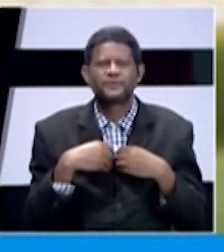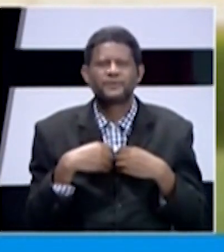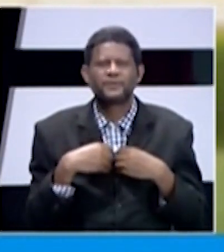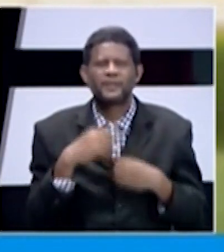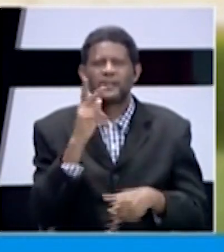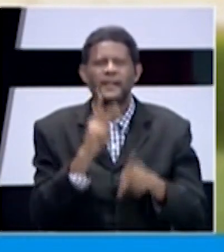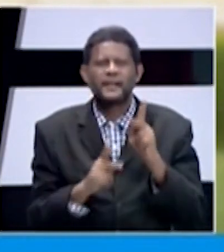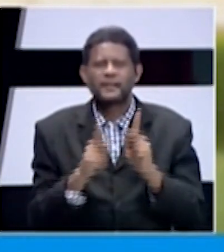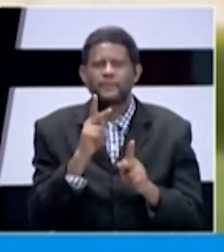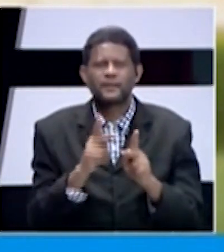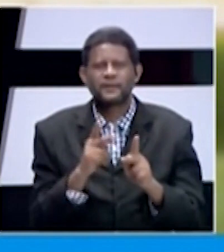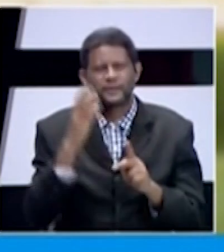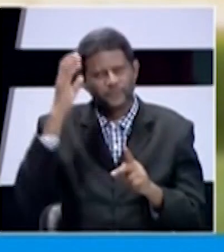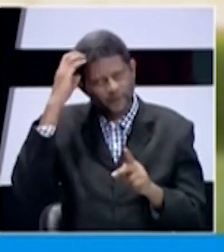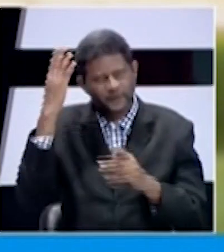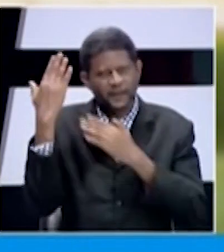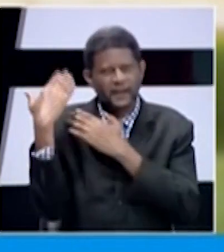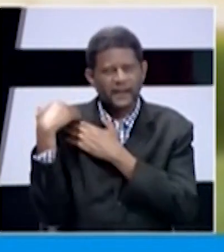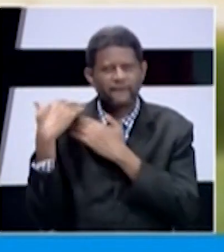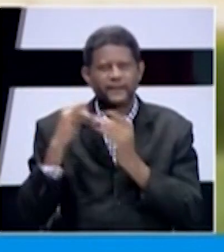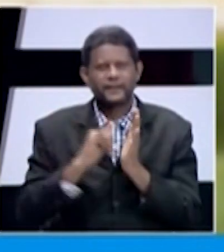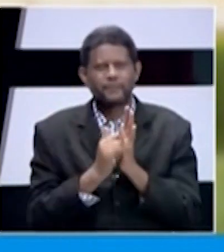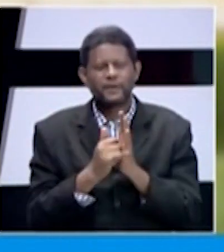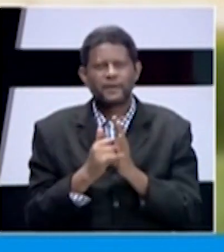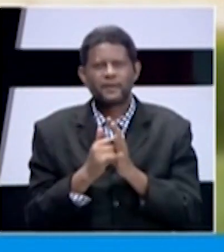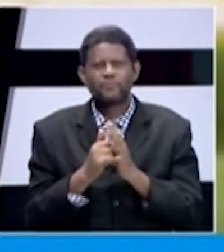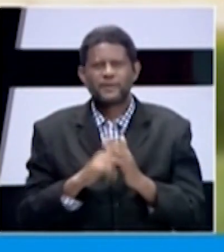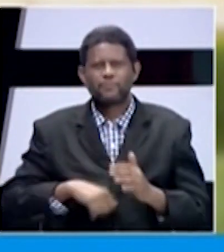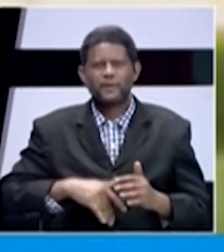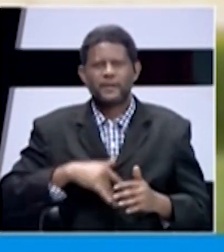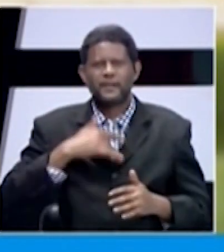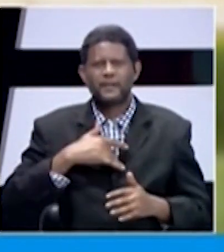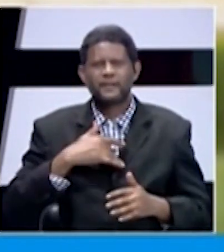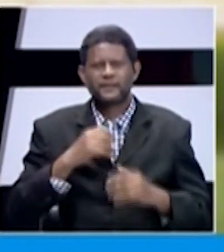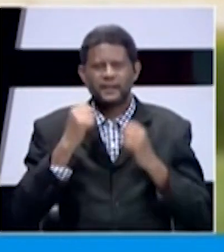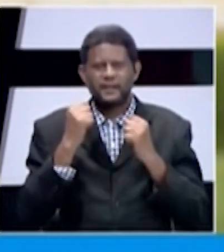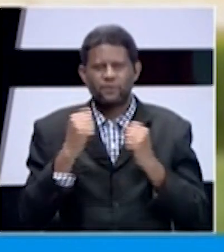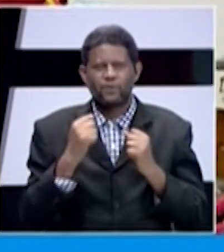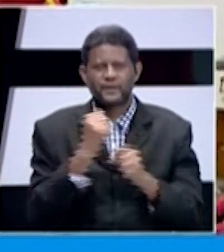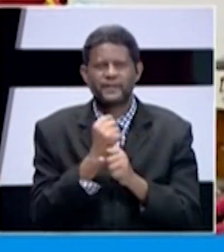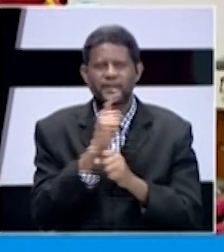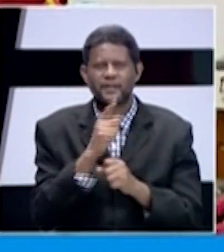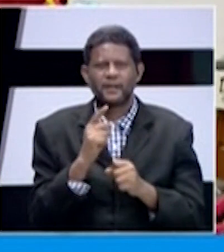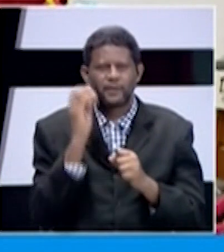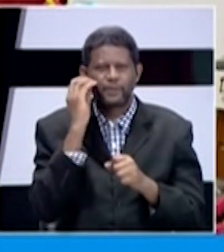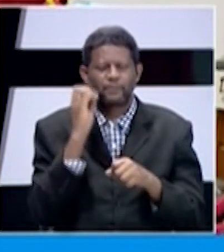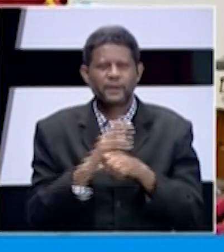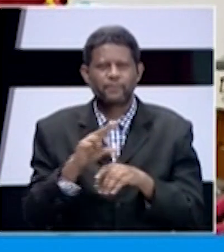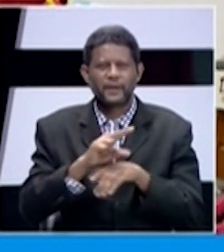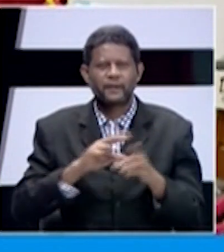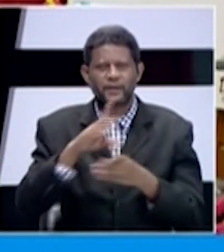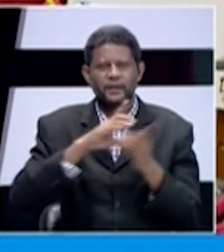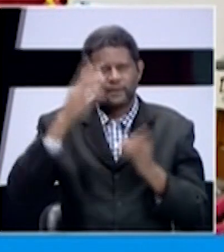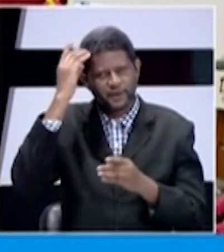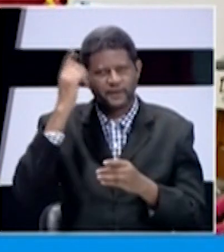ናይ ህዝብን መንግስትን ሓላፍነት ድማ ብሓቦን ብወነን ዝኽኣልክዎ ክሰርሕ እየ ቤት ምክሪ ብሄራዊ ክልላዊ